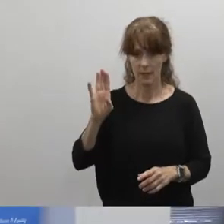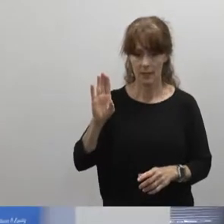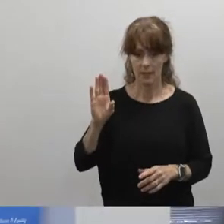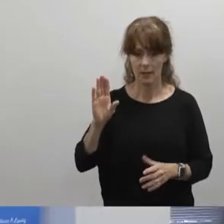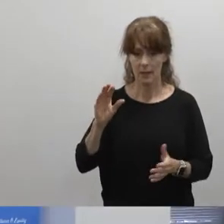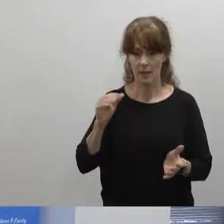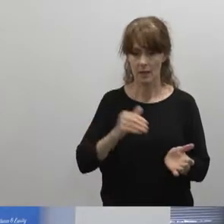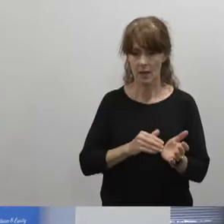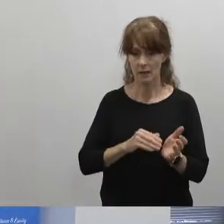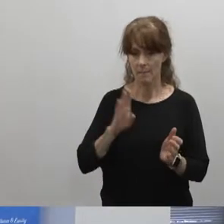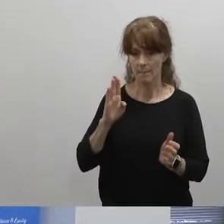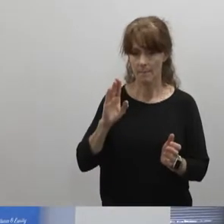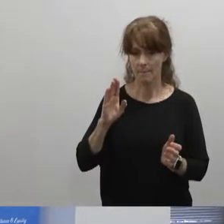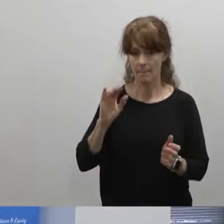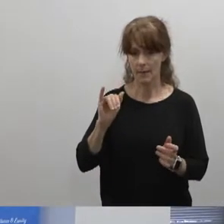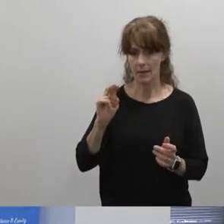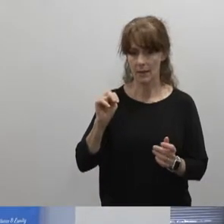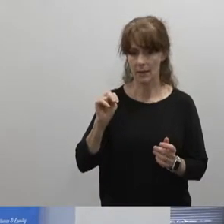chùm